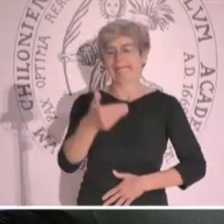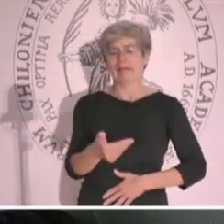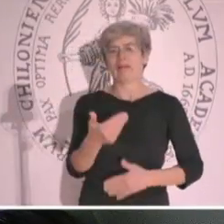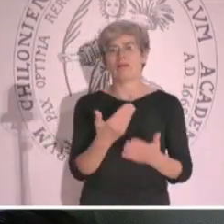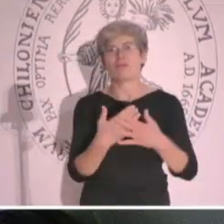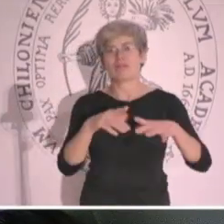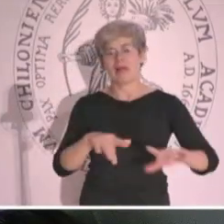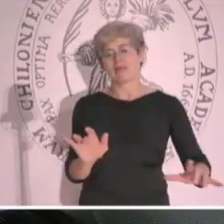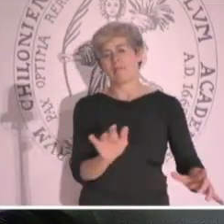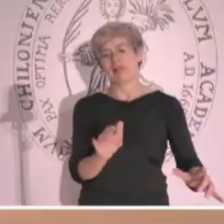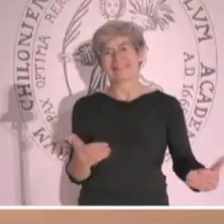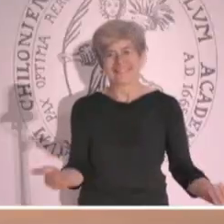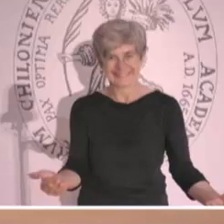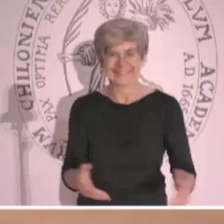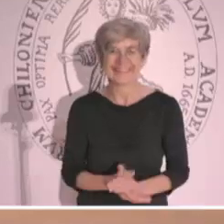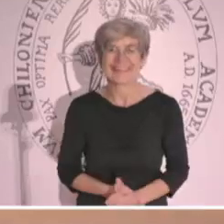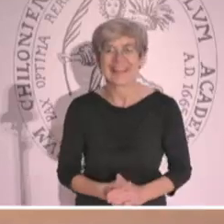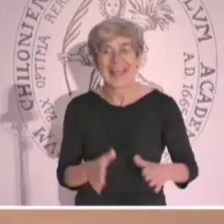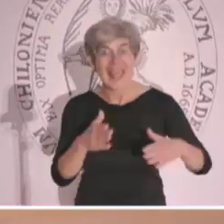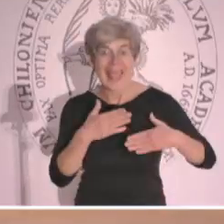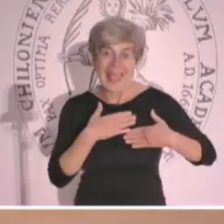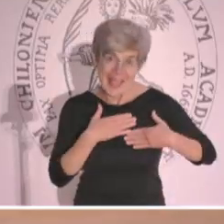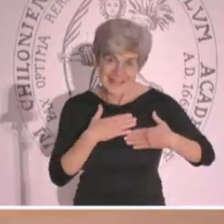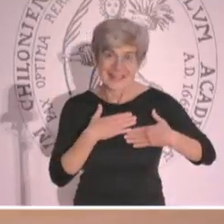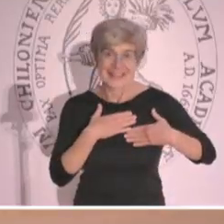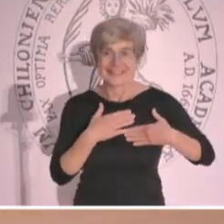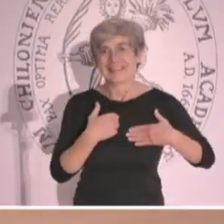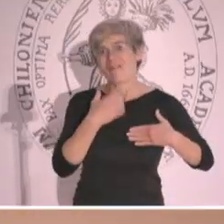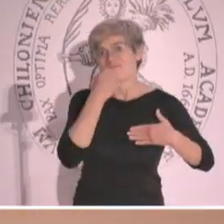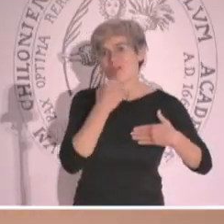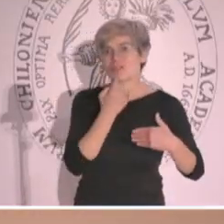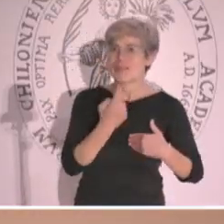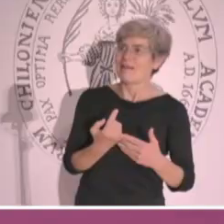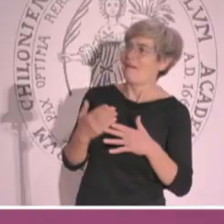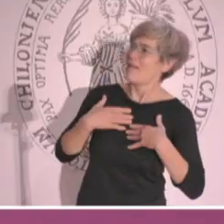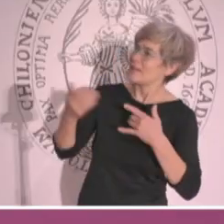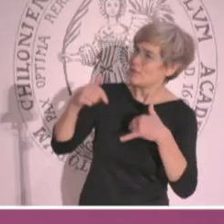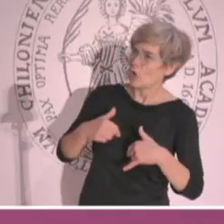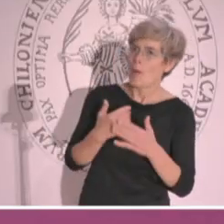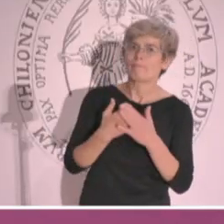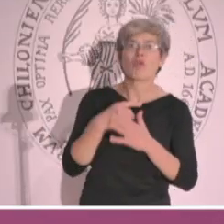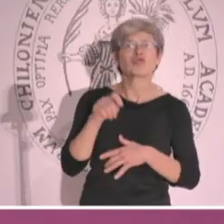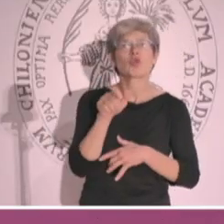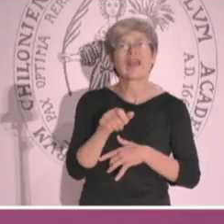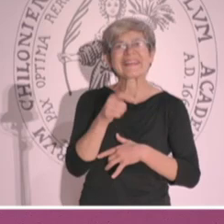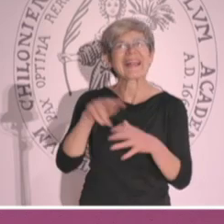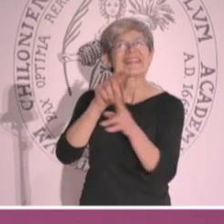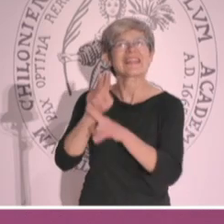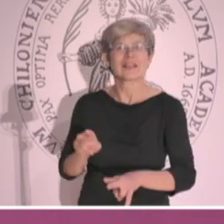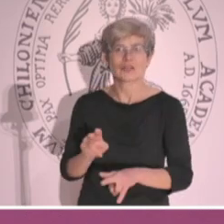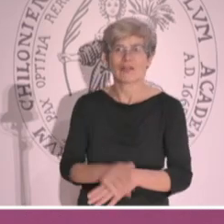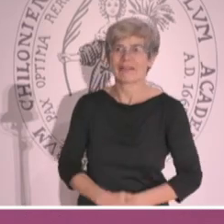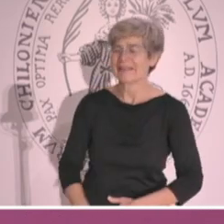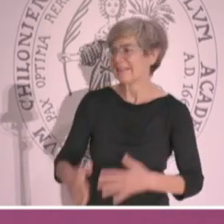Tablet. Ganz herzlich möchte ich auch die internationalen Studierenden heute begrüßen. Dear